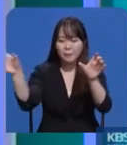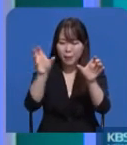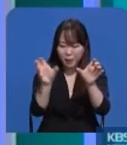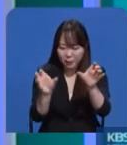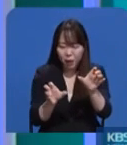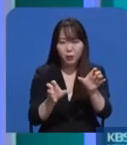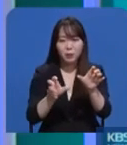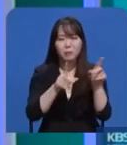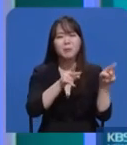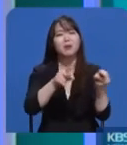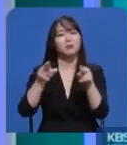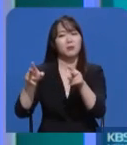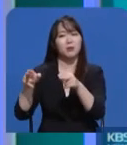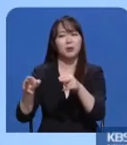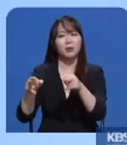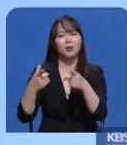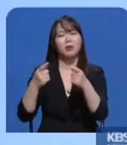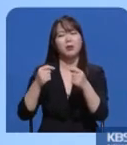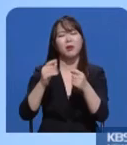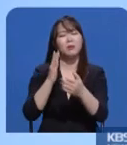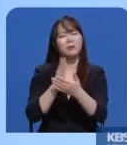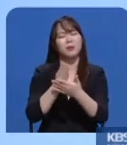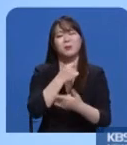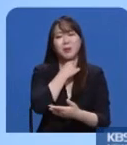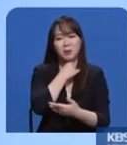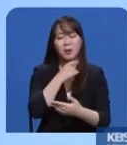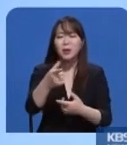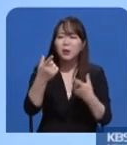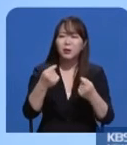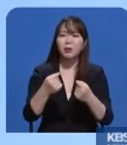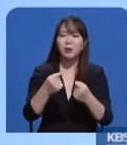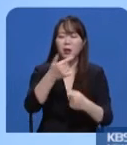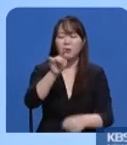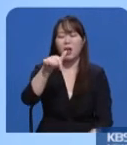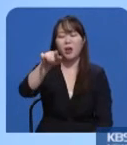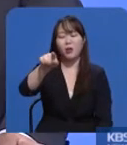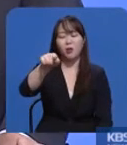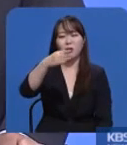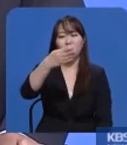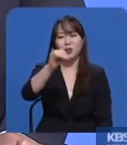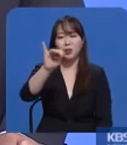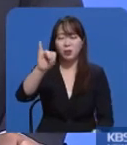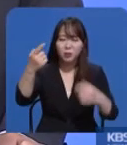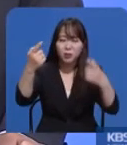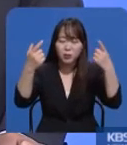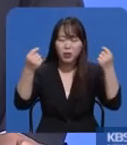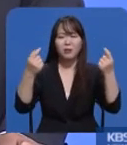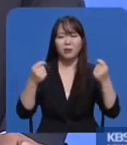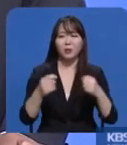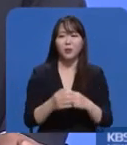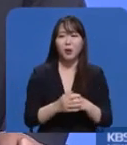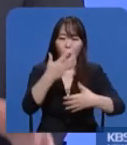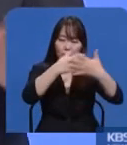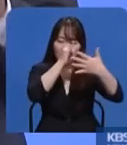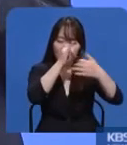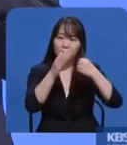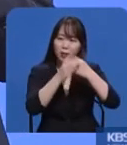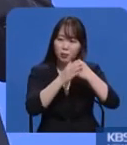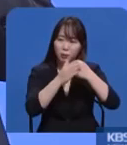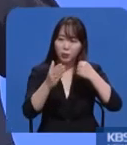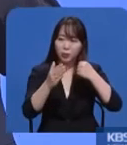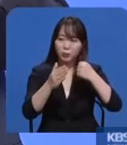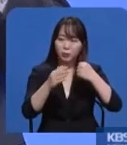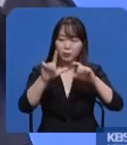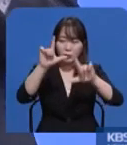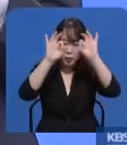건데요. 좀 이런 거 안 했으면 좋겠습니다. 이런 거야말로 네거티브잖아요. 아니 그 화상이 있기 때문에 확인하는 거고요. 아니, 화상이 그